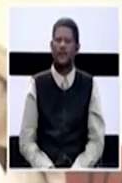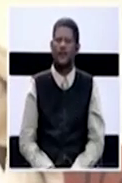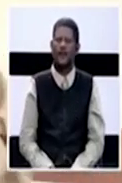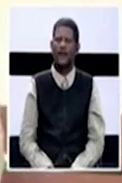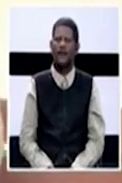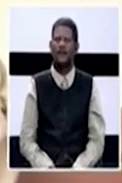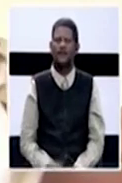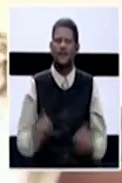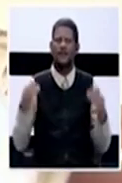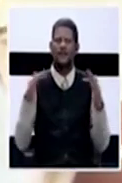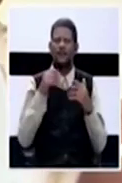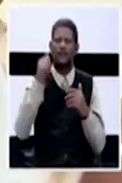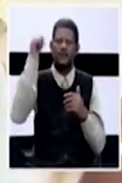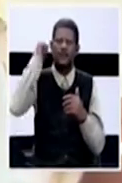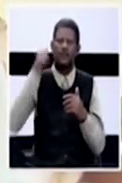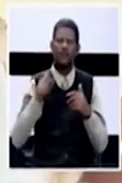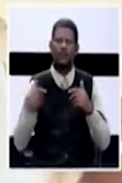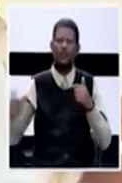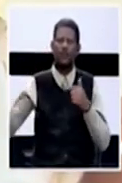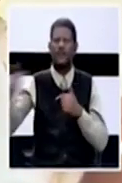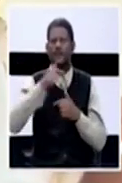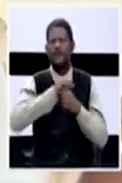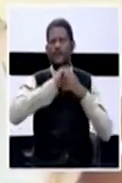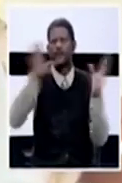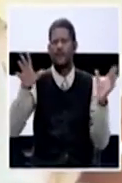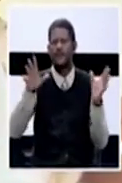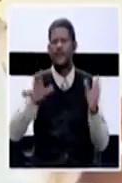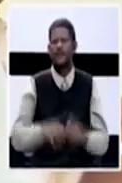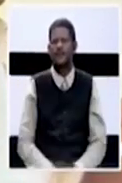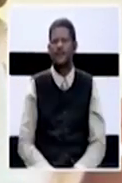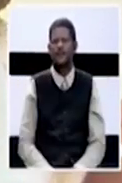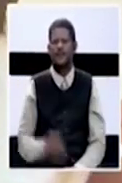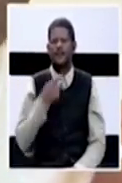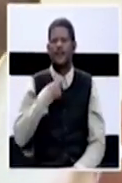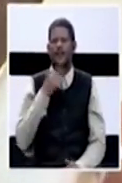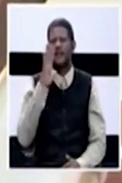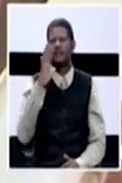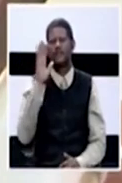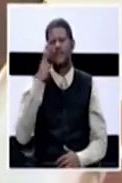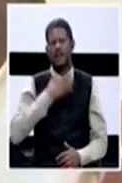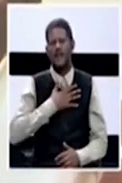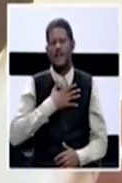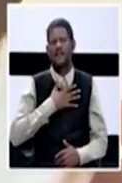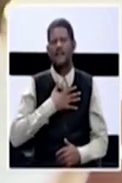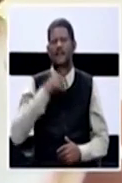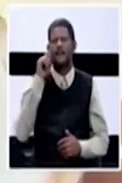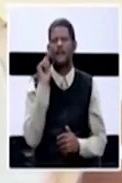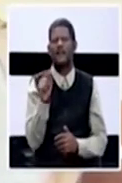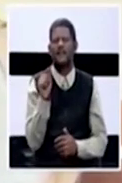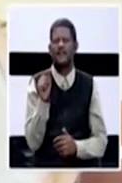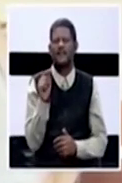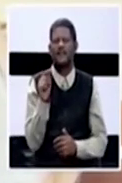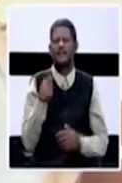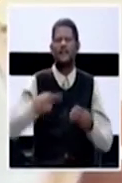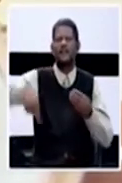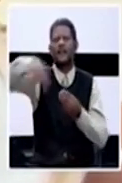ብቅድሚት ናተዋጋእና ብድሕሪ ተቆረፃ ገይሮም ፋሕፋሕ ኣቢሎምና ኣብኣ ና ሓምሻይ ርእሰይ ኣብኣ